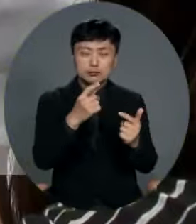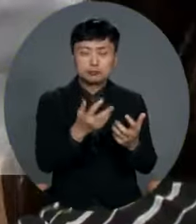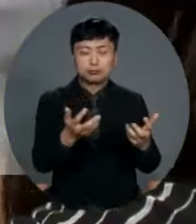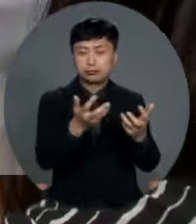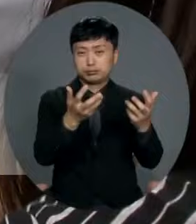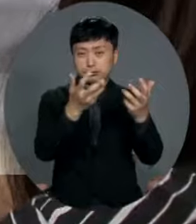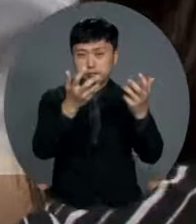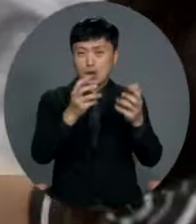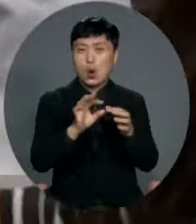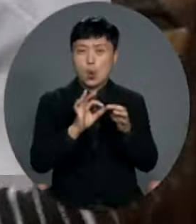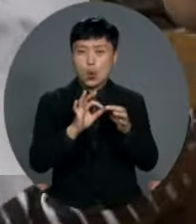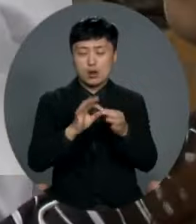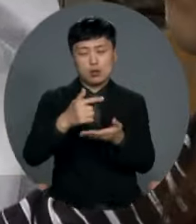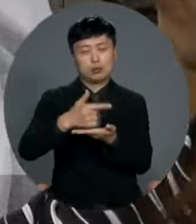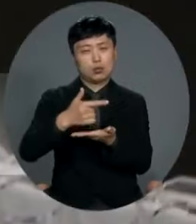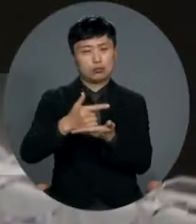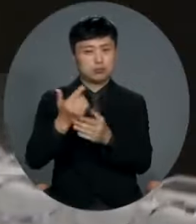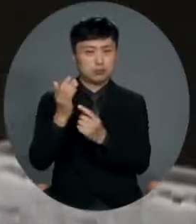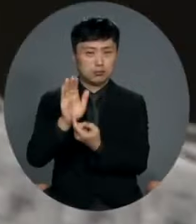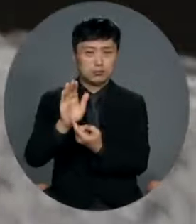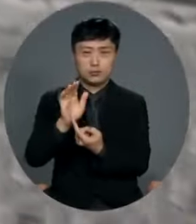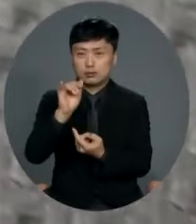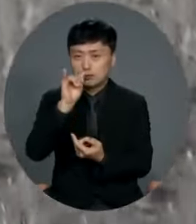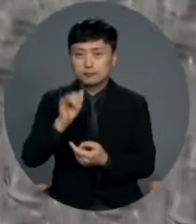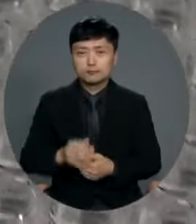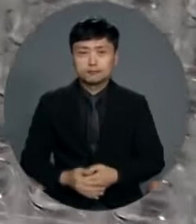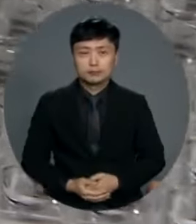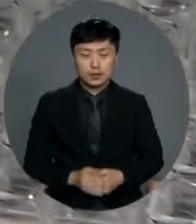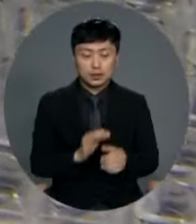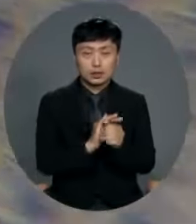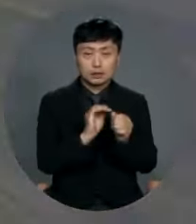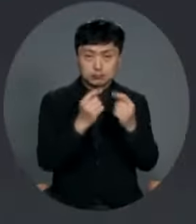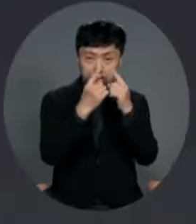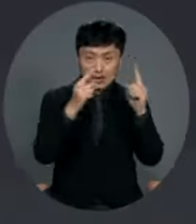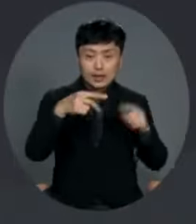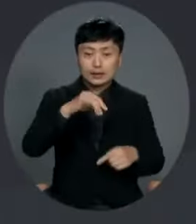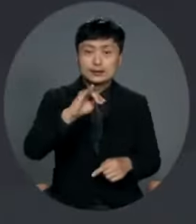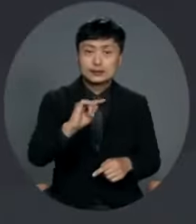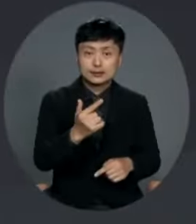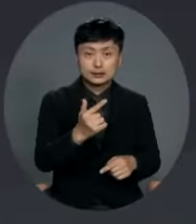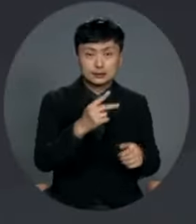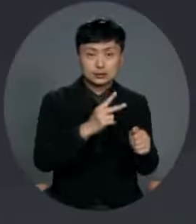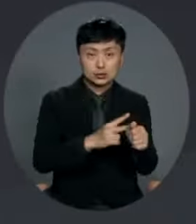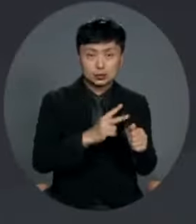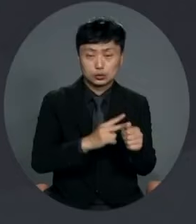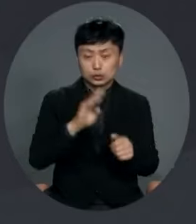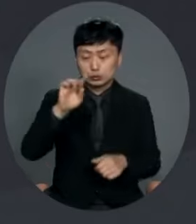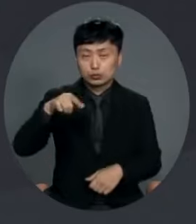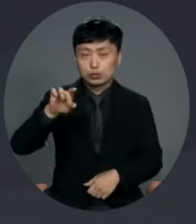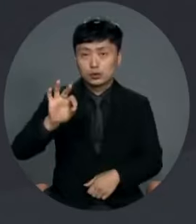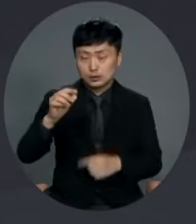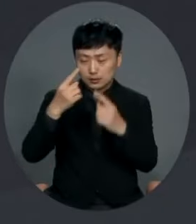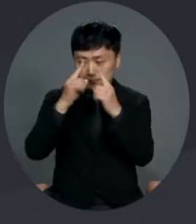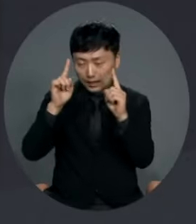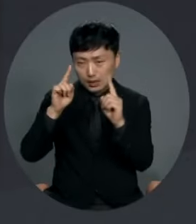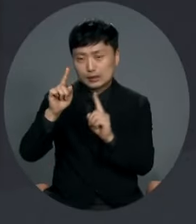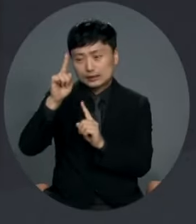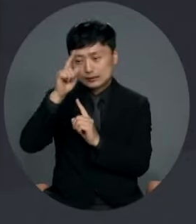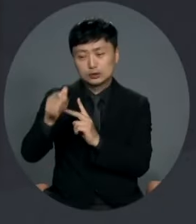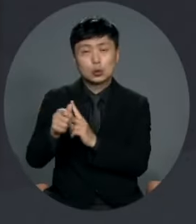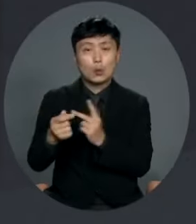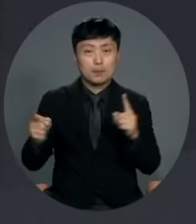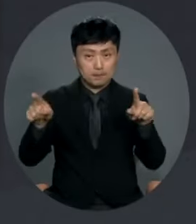매우 의미 있는 연구 논문이 등재됐습니다 경북대 신재호 교수와 부경대 이승준 교수 연구팀이 발표한이